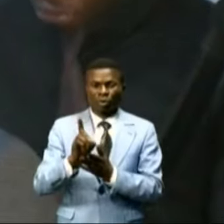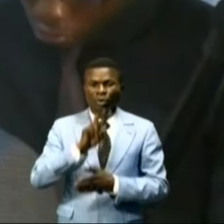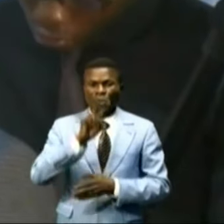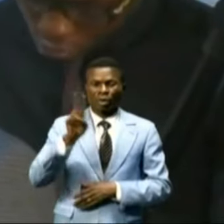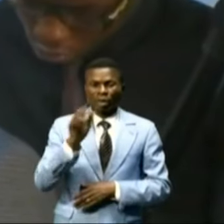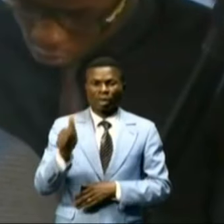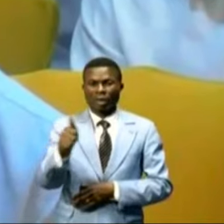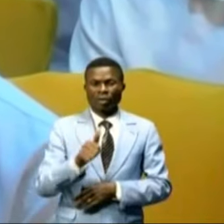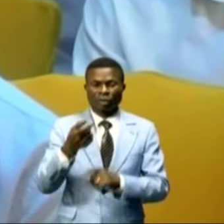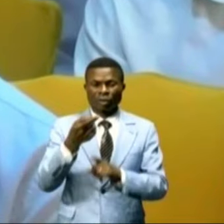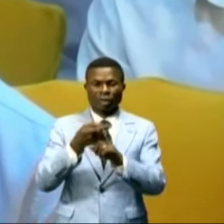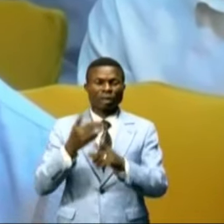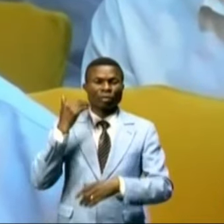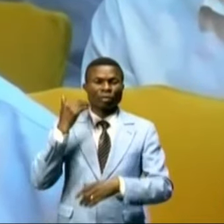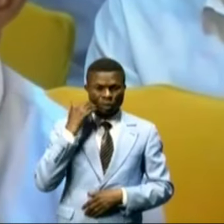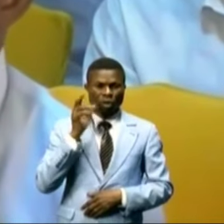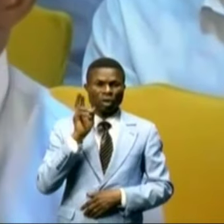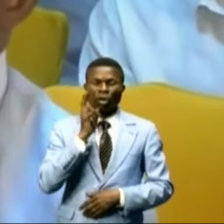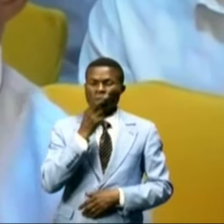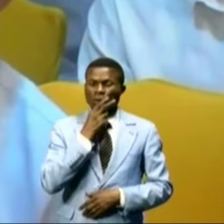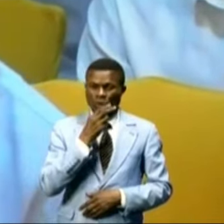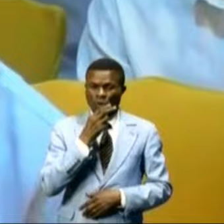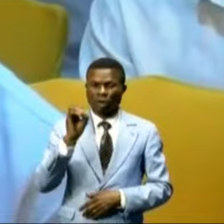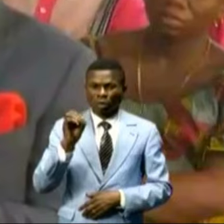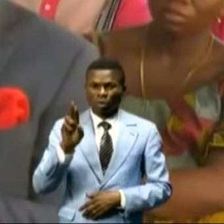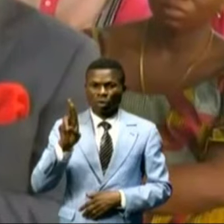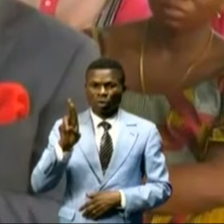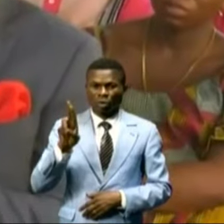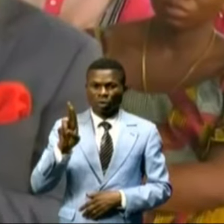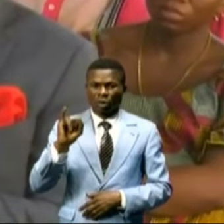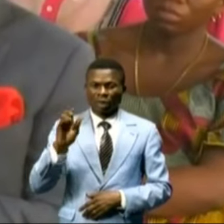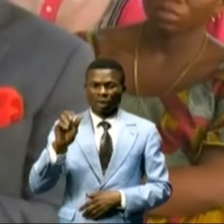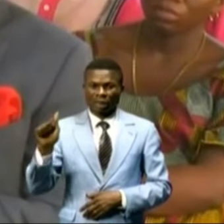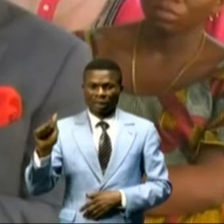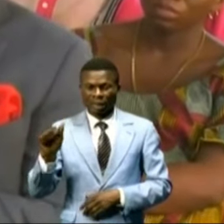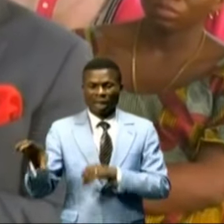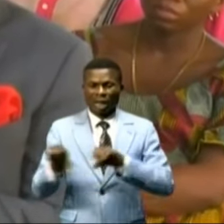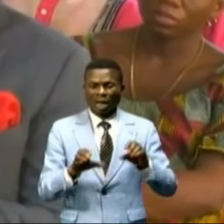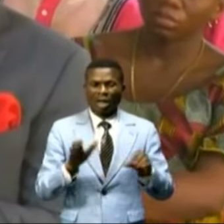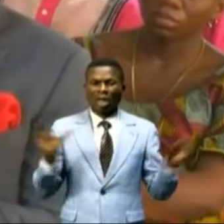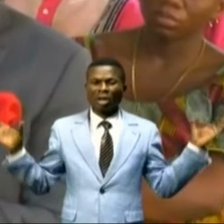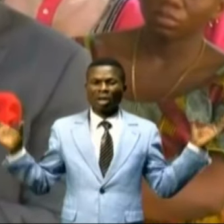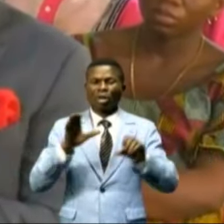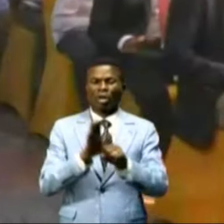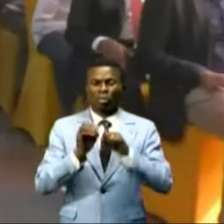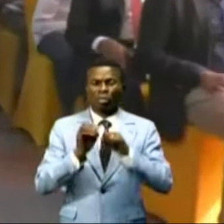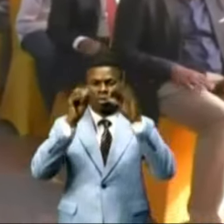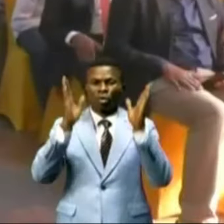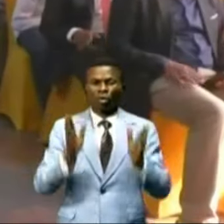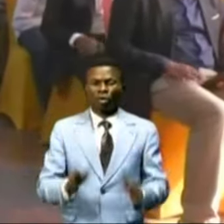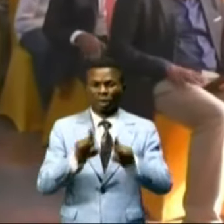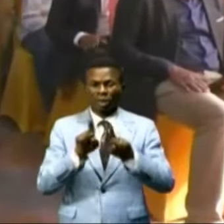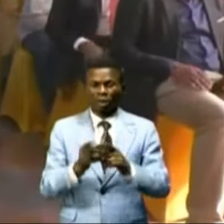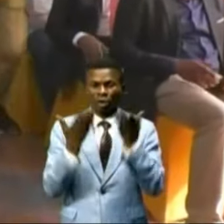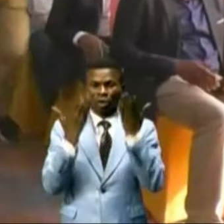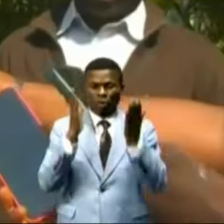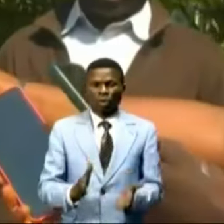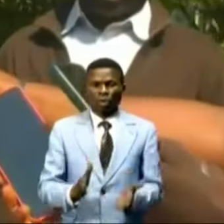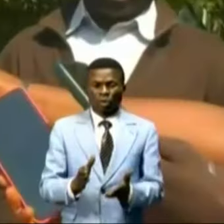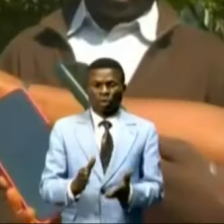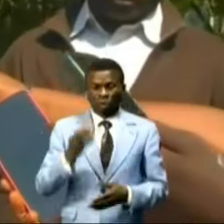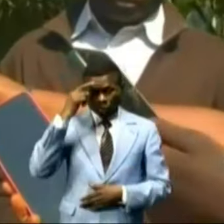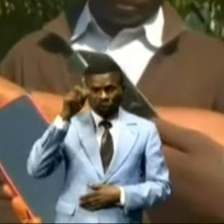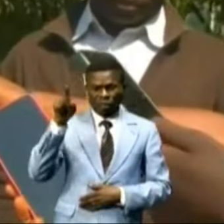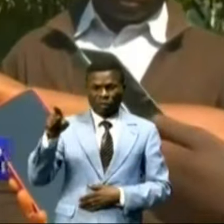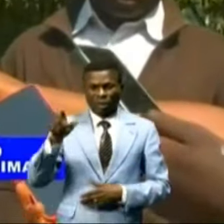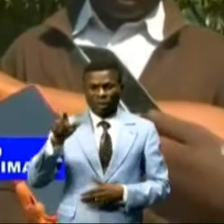21 juin à l'hôtel Gloria. Une activité qui a réuni les enseignants ainsi que les étudiants de l'UOM. Nous